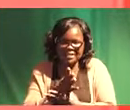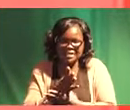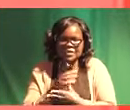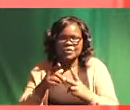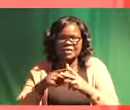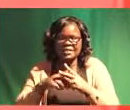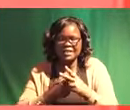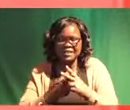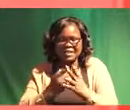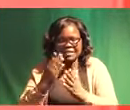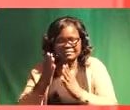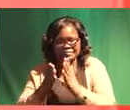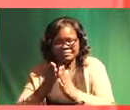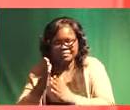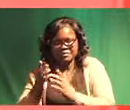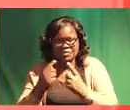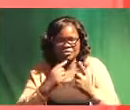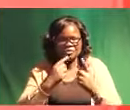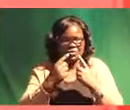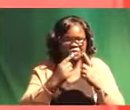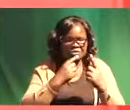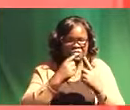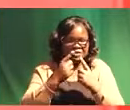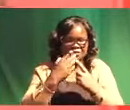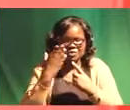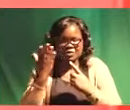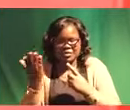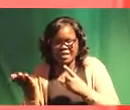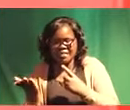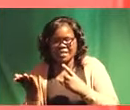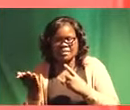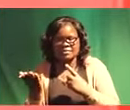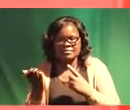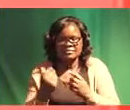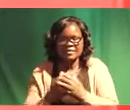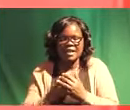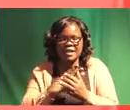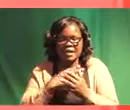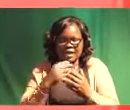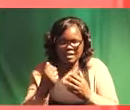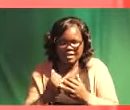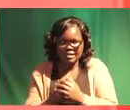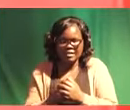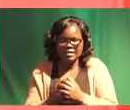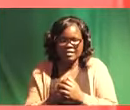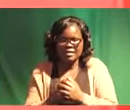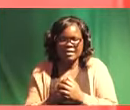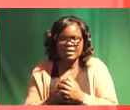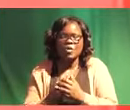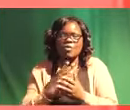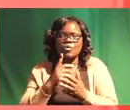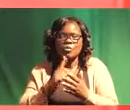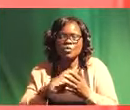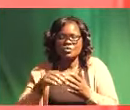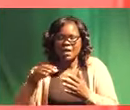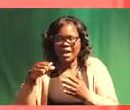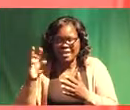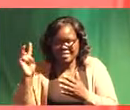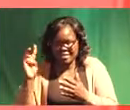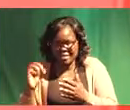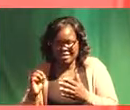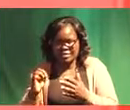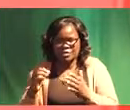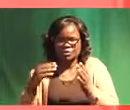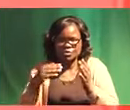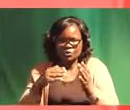tulianza mchakato wa mazungumzo na wale wenzetu. Na ile mwito uliwauliza